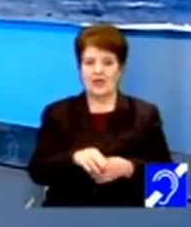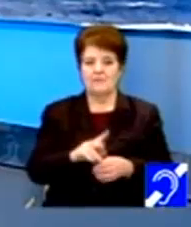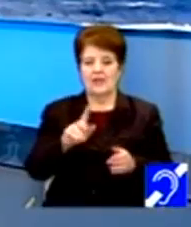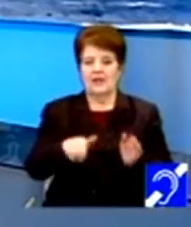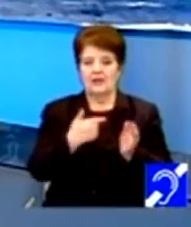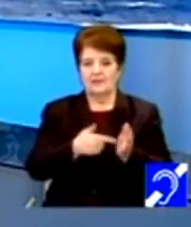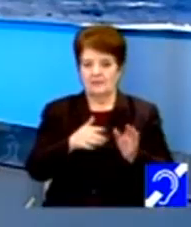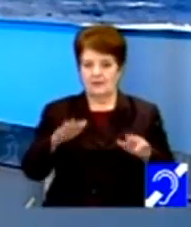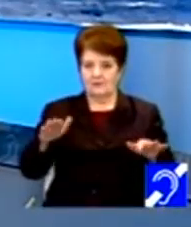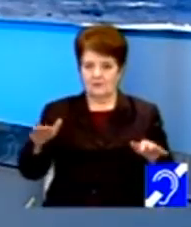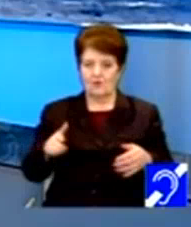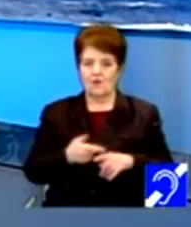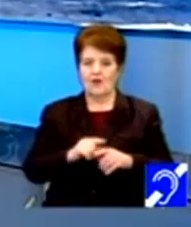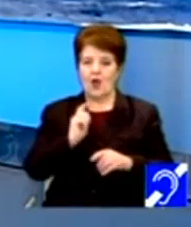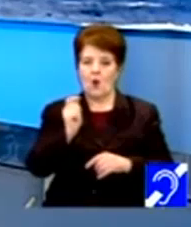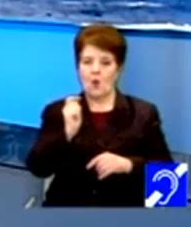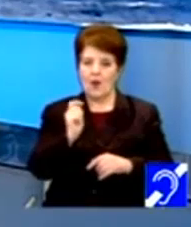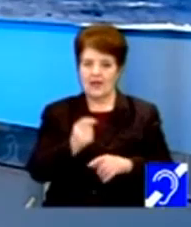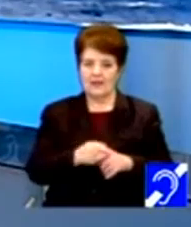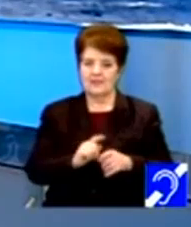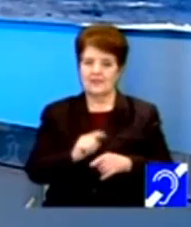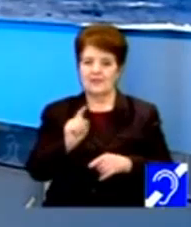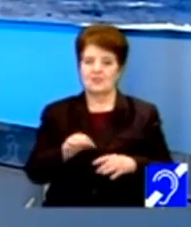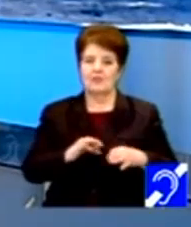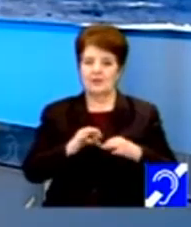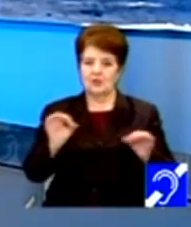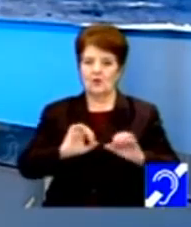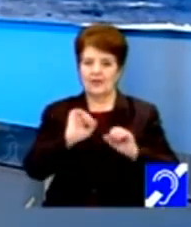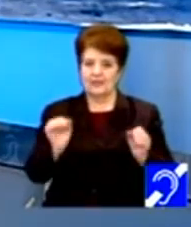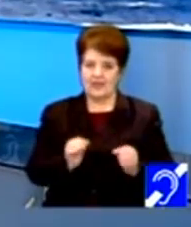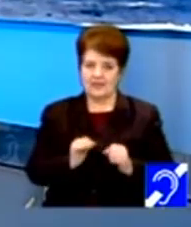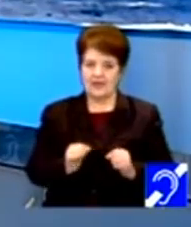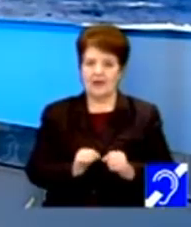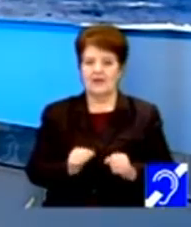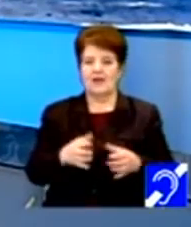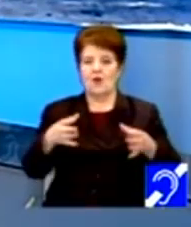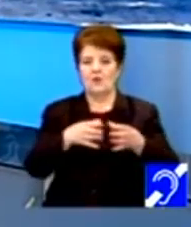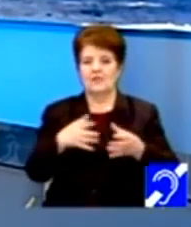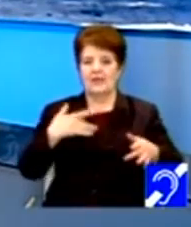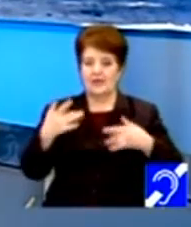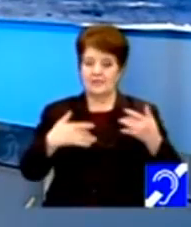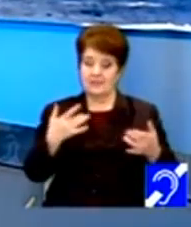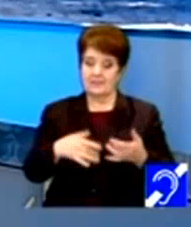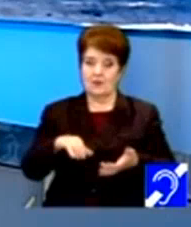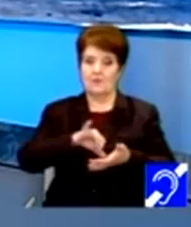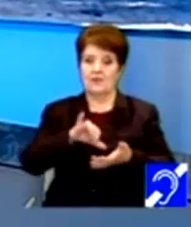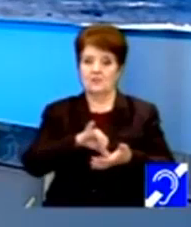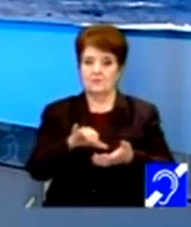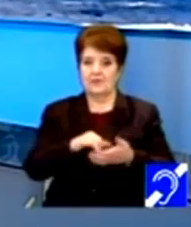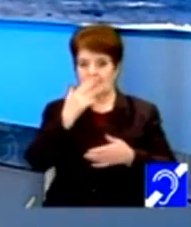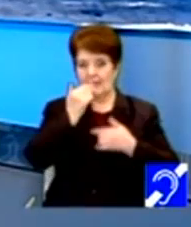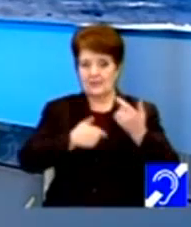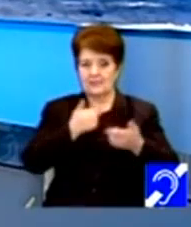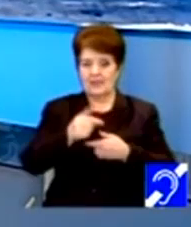Municipiul Soroc a răsunat astăzi de colinde și scenete specifice sărbătorilor de iarnă. Zeci de colective artistice din raion au participat la